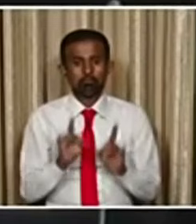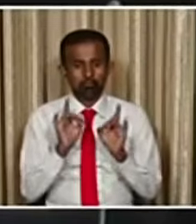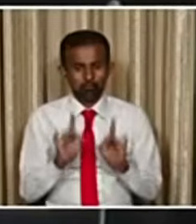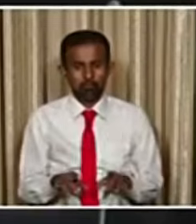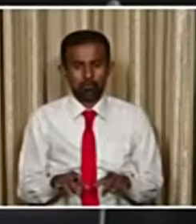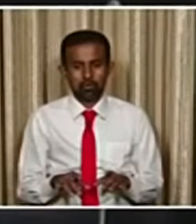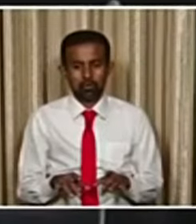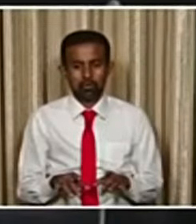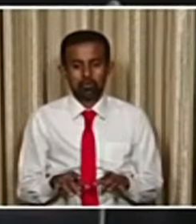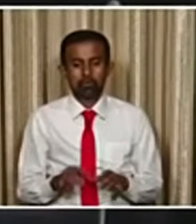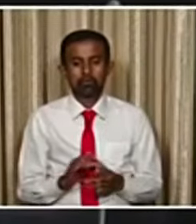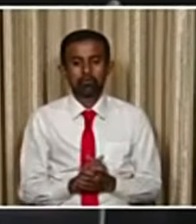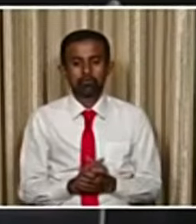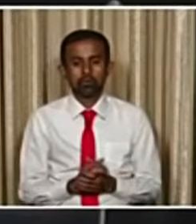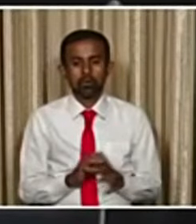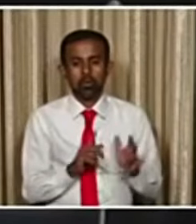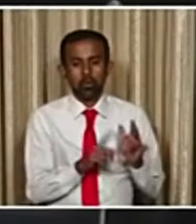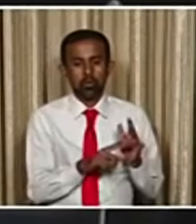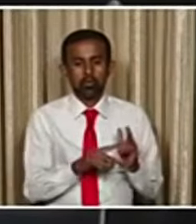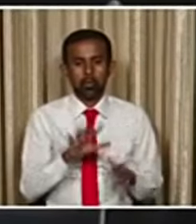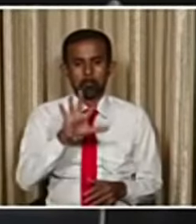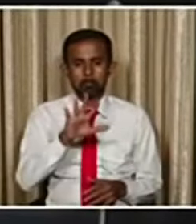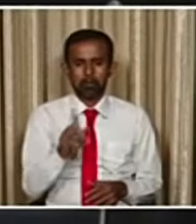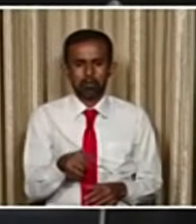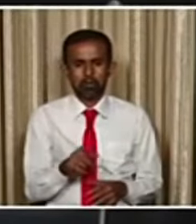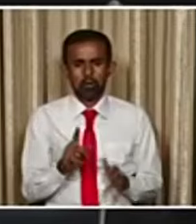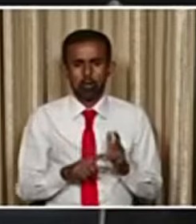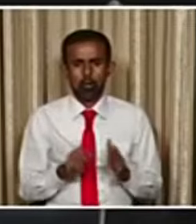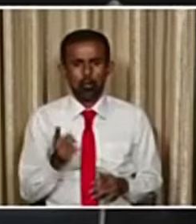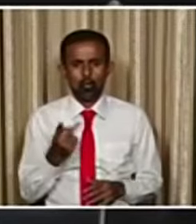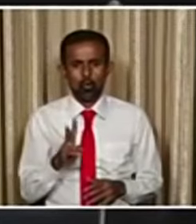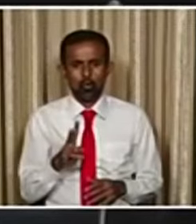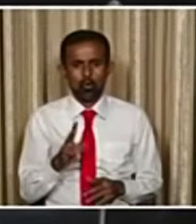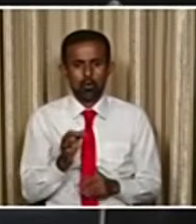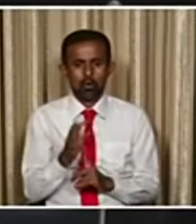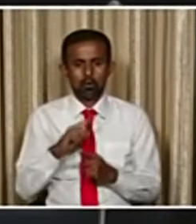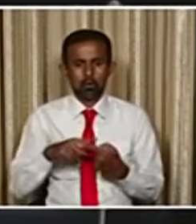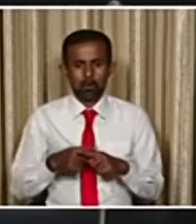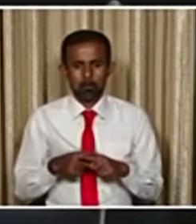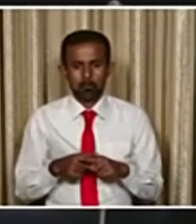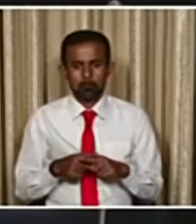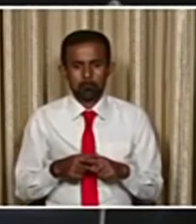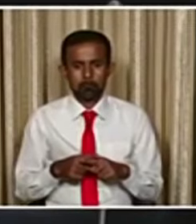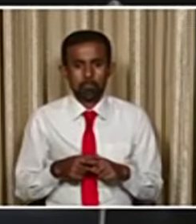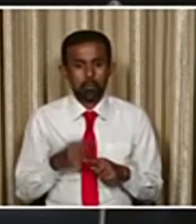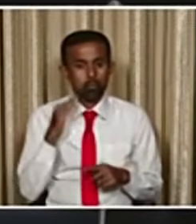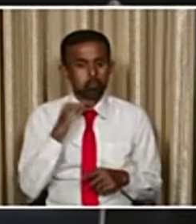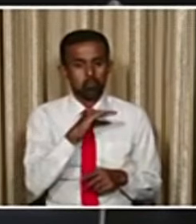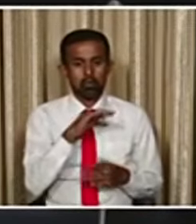ආකාරයට බොහෝ විට ඔක්තෝබර් 5 වෙනිදා හෝ 12 වෙනිදා මේ රටේ ජනාධිපතිවරණය